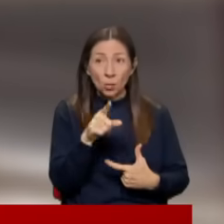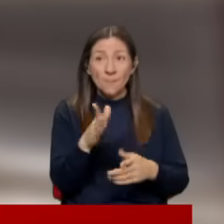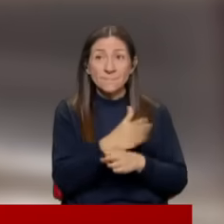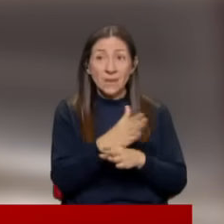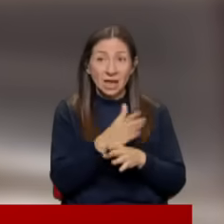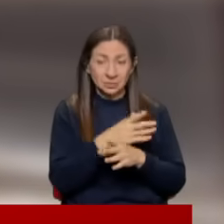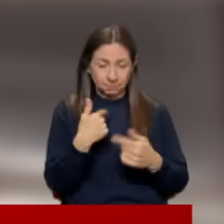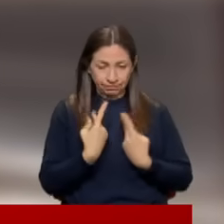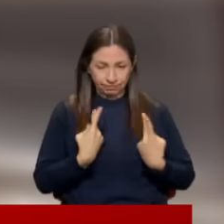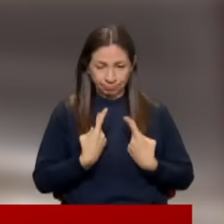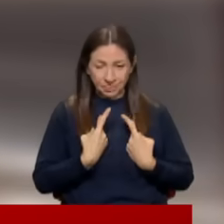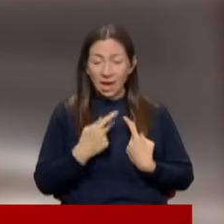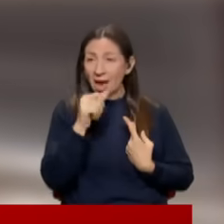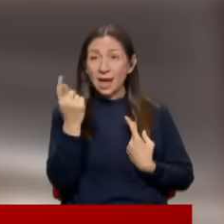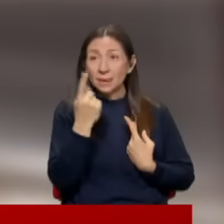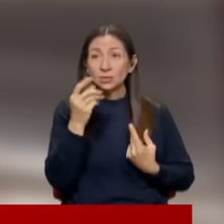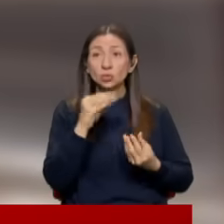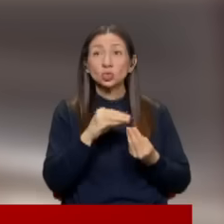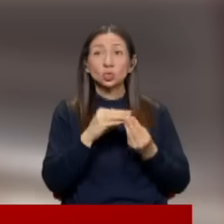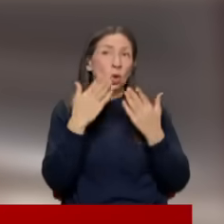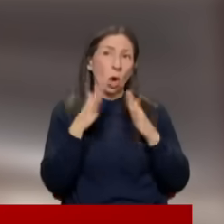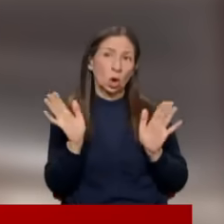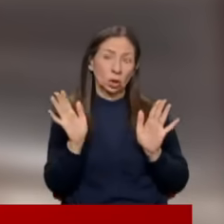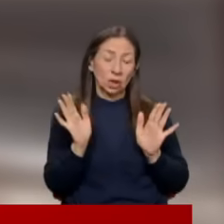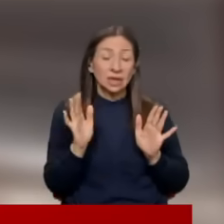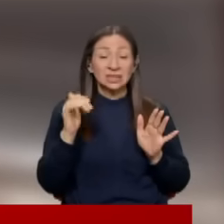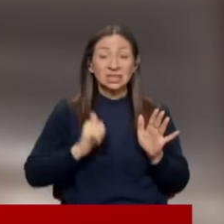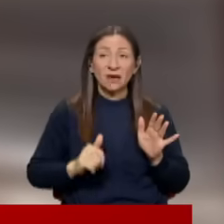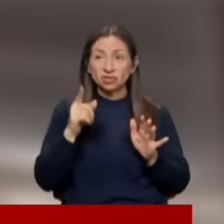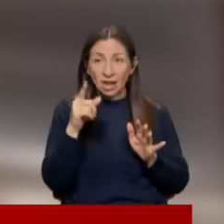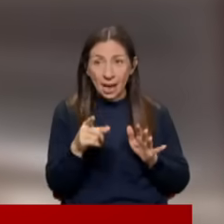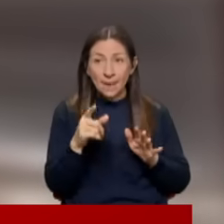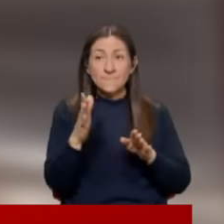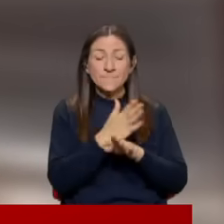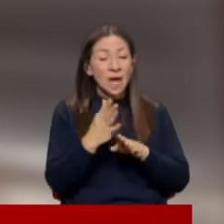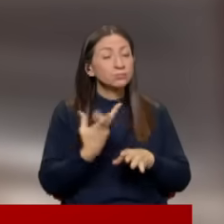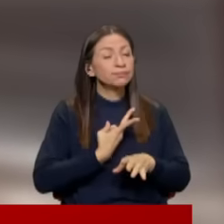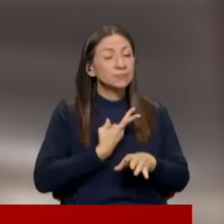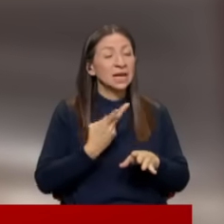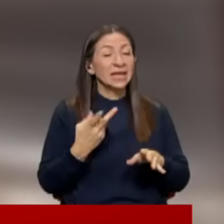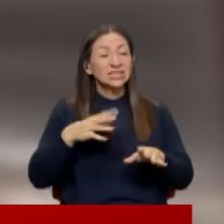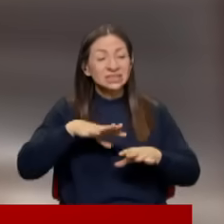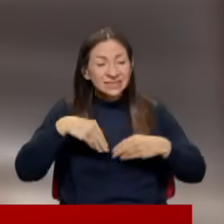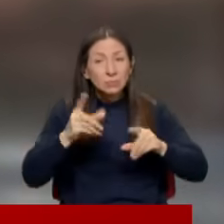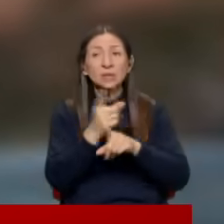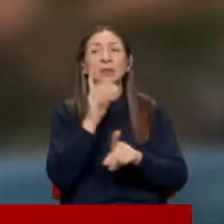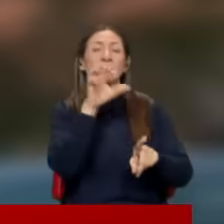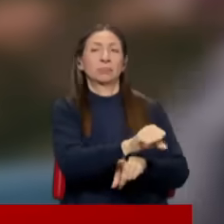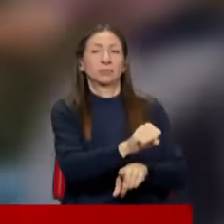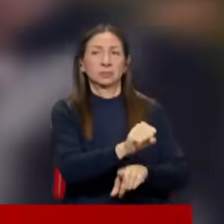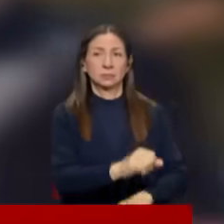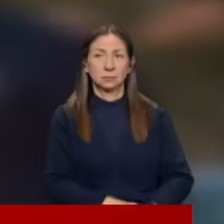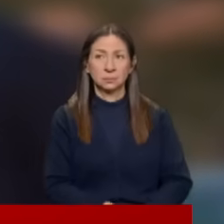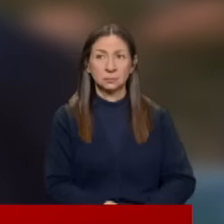mal varlığımıza herhangi bir suç teşkil etmiyor. Savcılar mal varlığı, hani mal kaçırmayalım diye tedbir koyuyor.